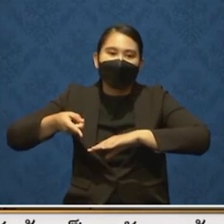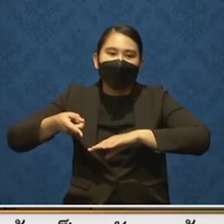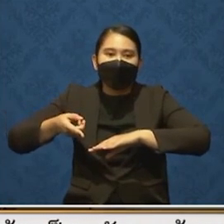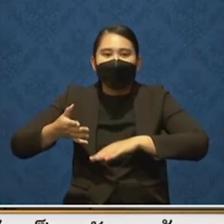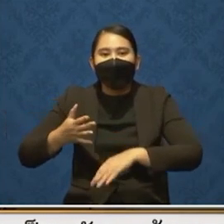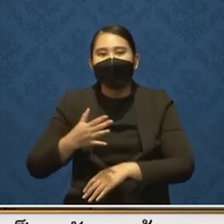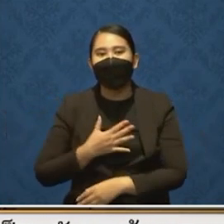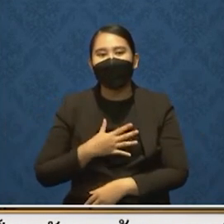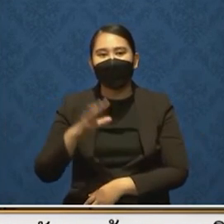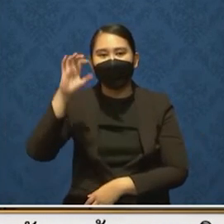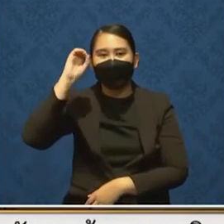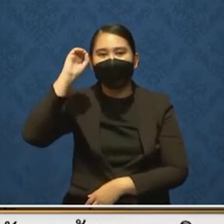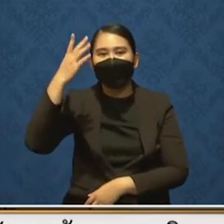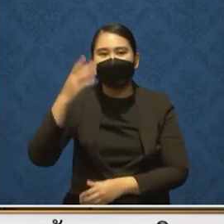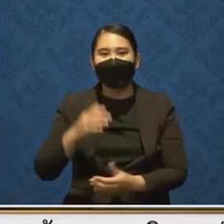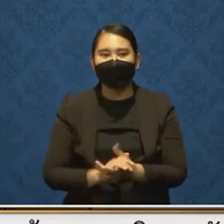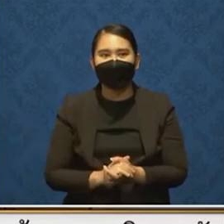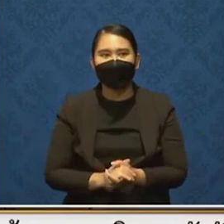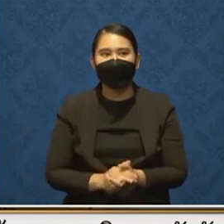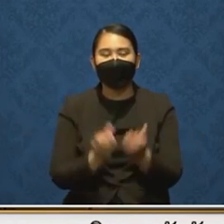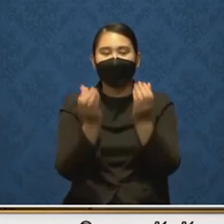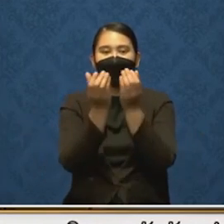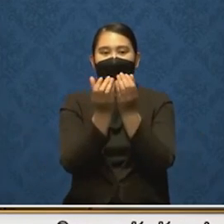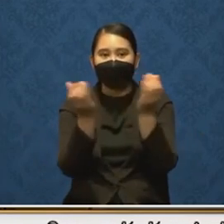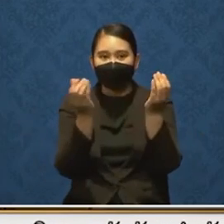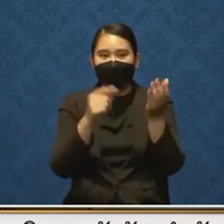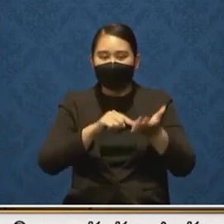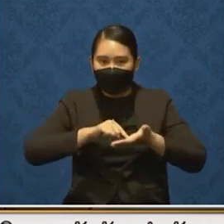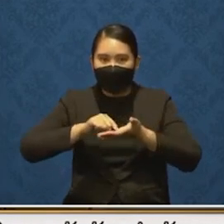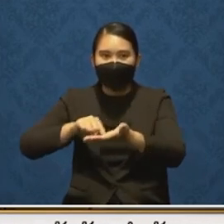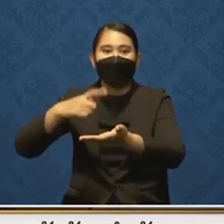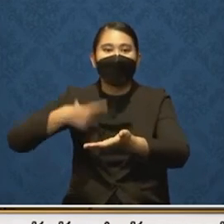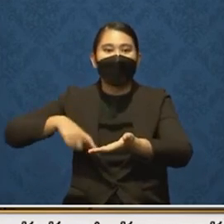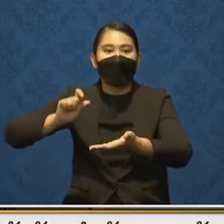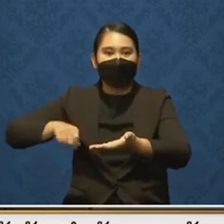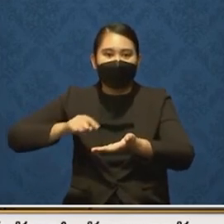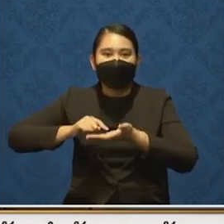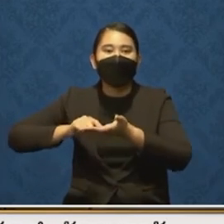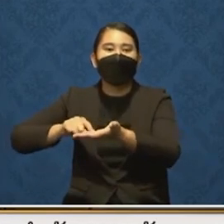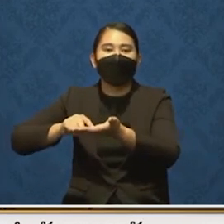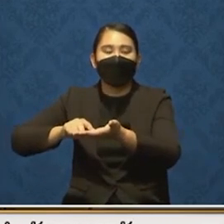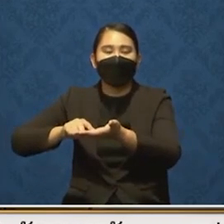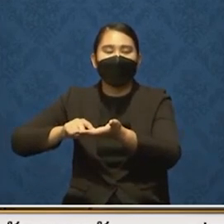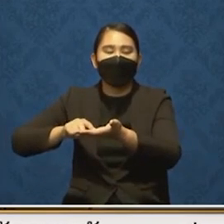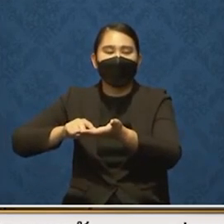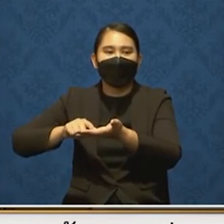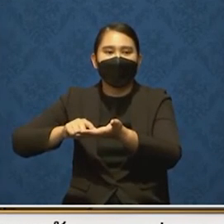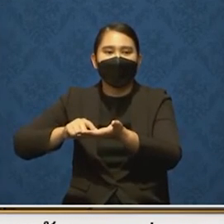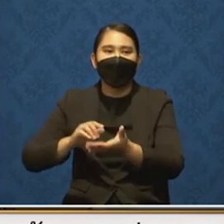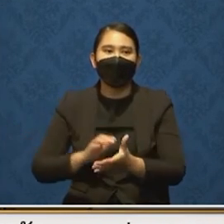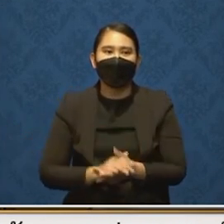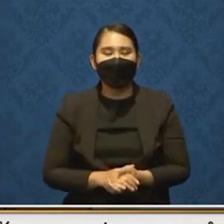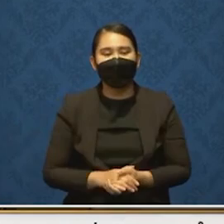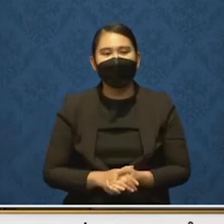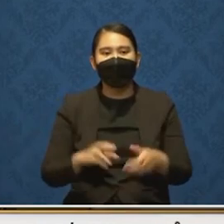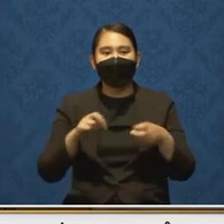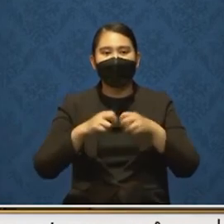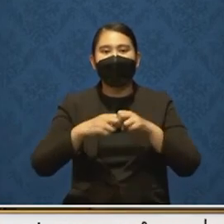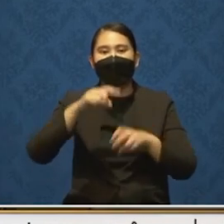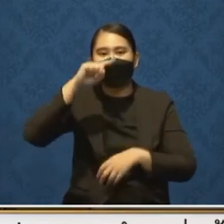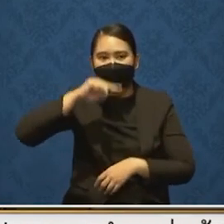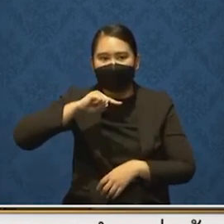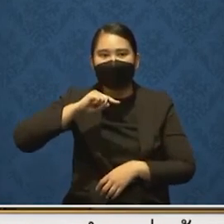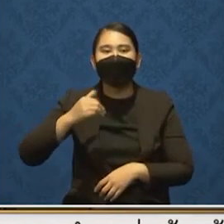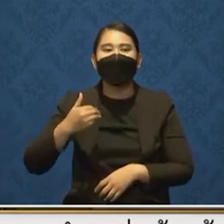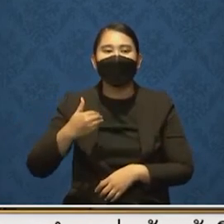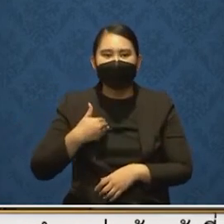ผมไมเข้ใจรันูนส่งเรื่องให้สารรนนตความตสินะครับวิกฤษณประเทศจะเกิดแล้